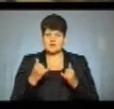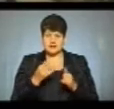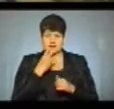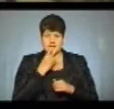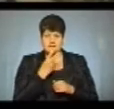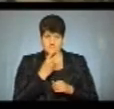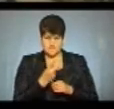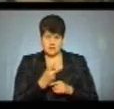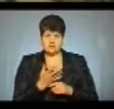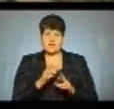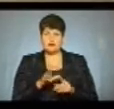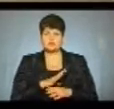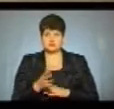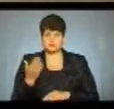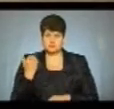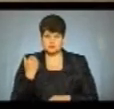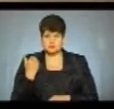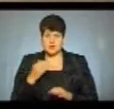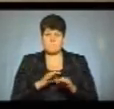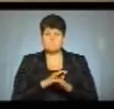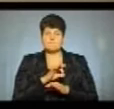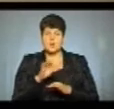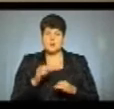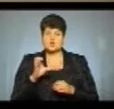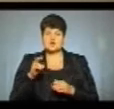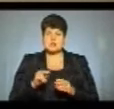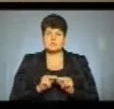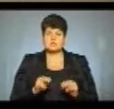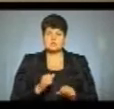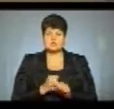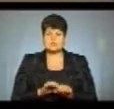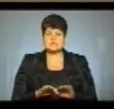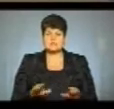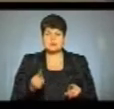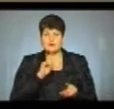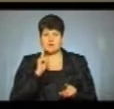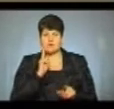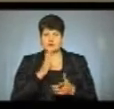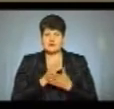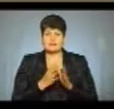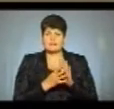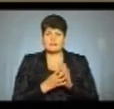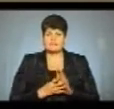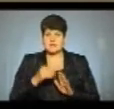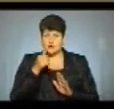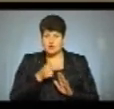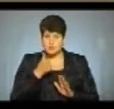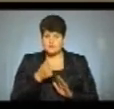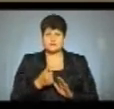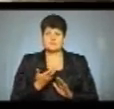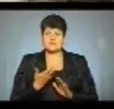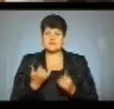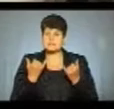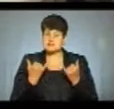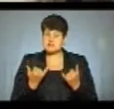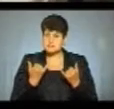ви бачите, як це було. Проєкт «Соціально-педагогічна робота з дітьми та молоддю» діє 9 років, каже Аліна Муц.